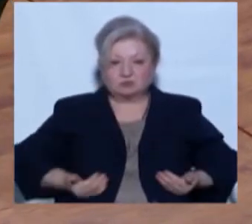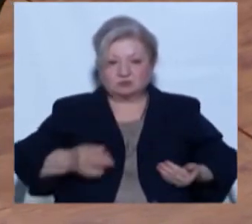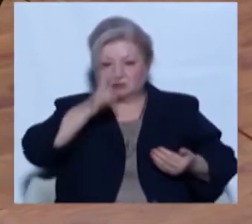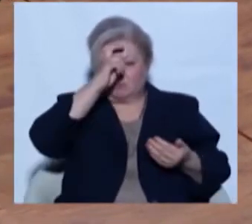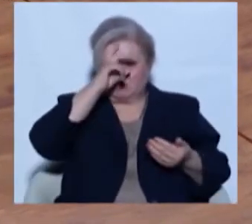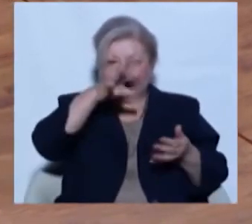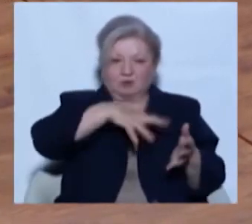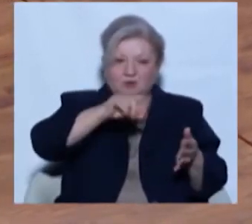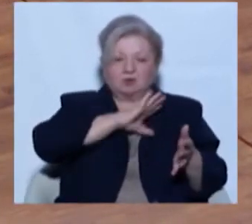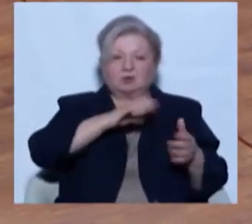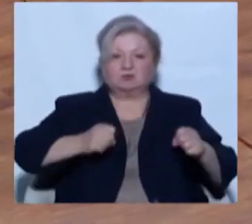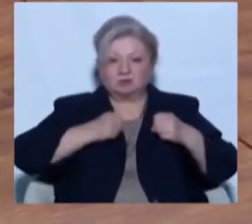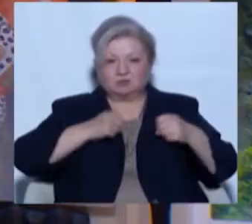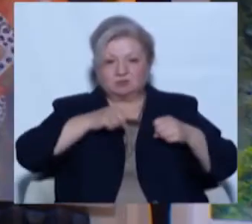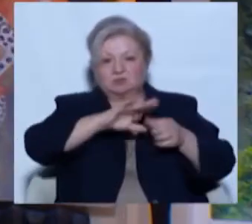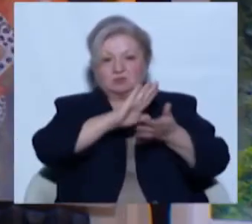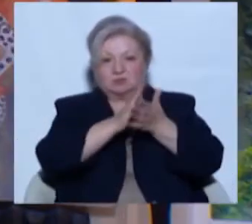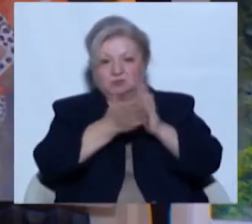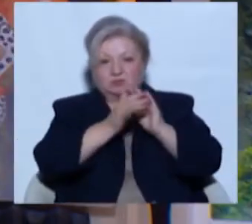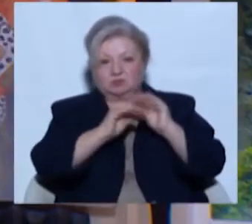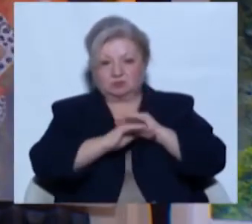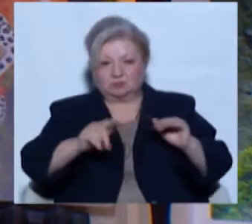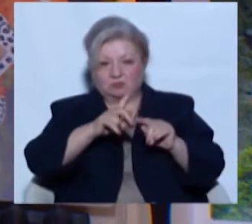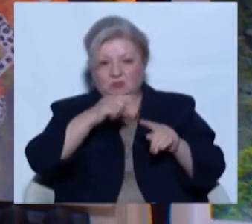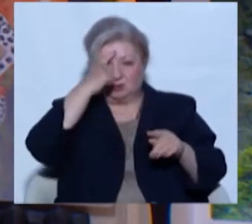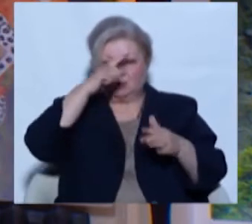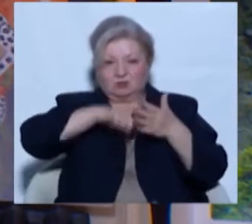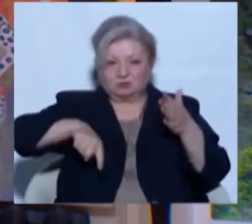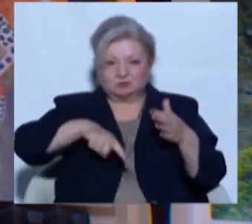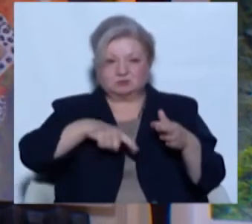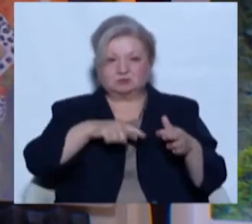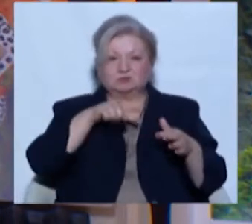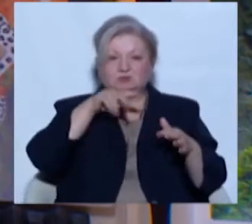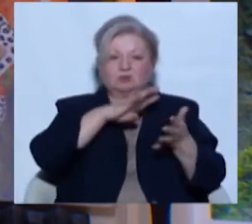სიტუაცია იმით დაერეგულირებინათ, რომ 1992 წელს ცნეს როგორც